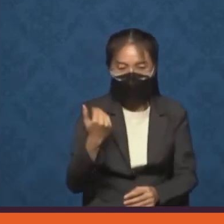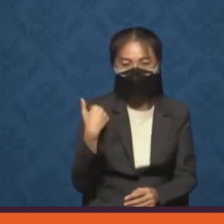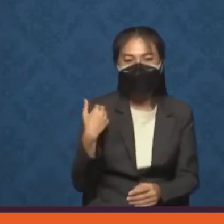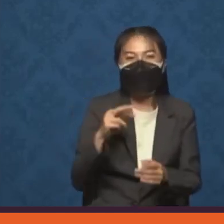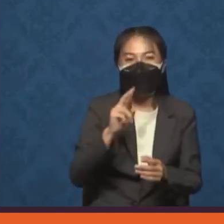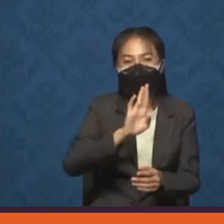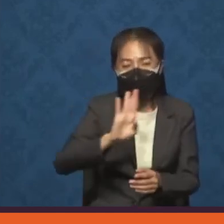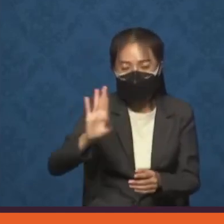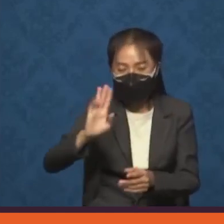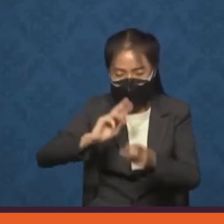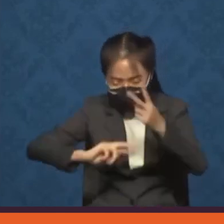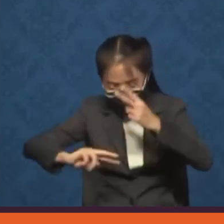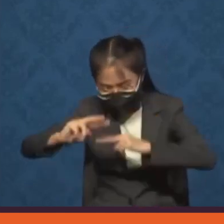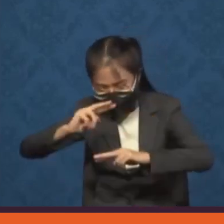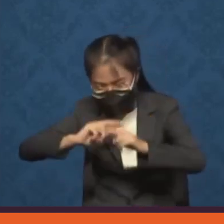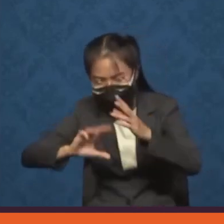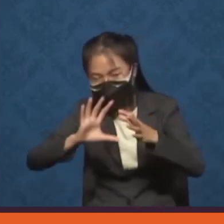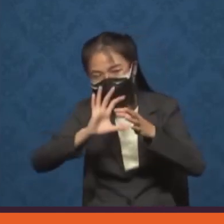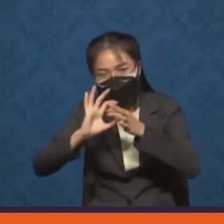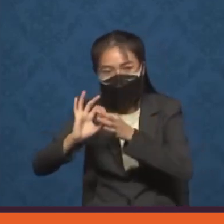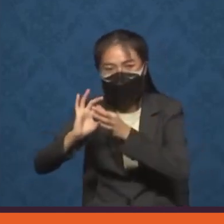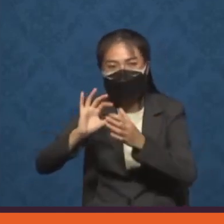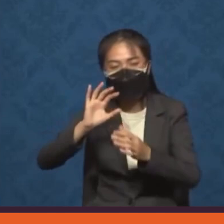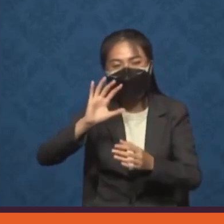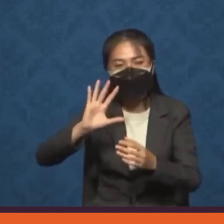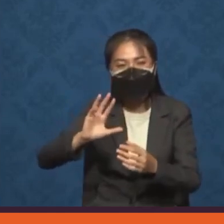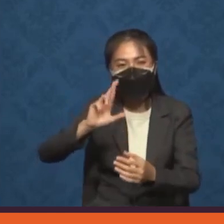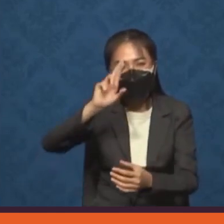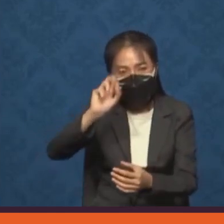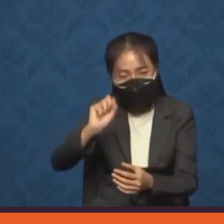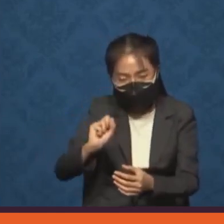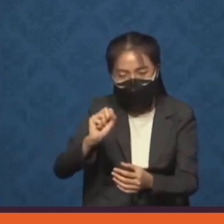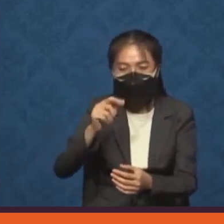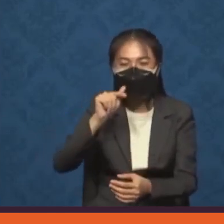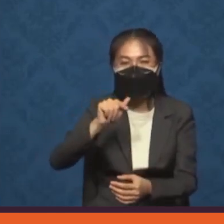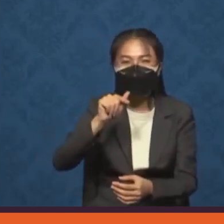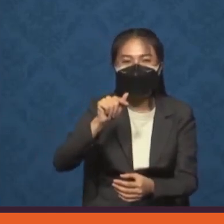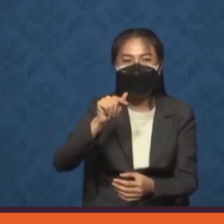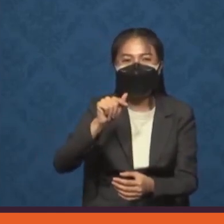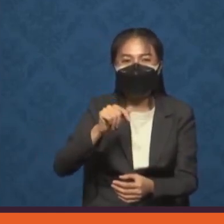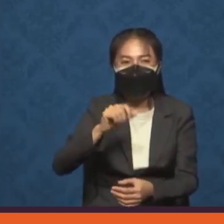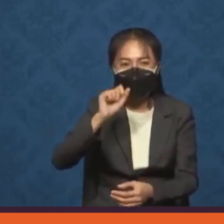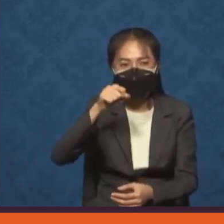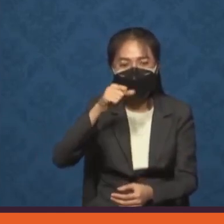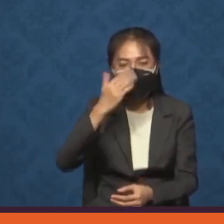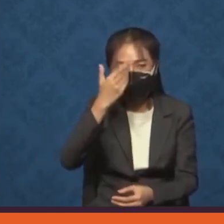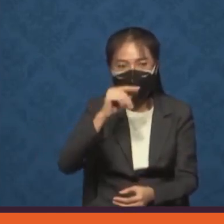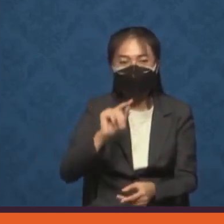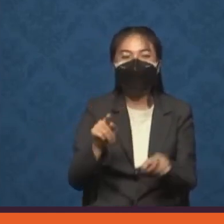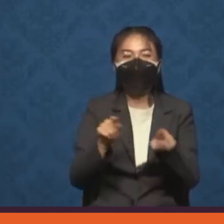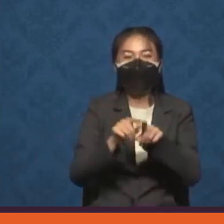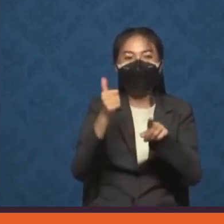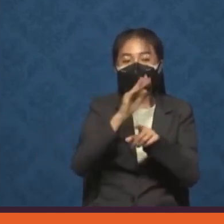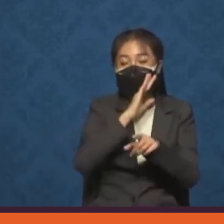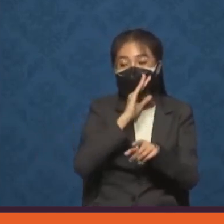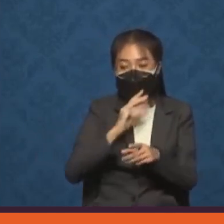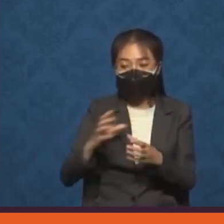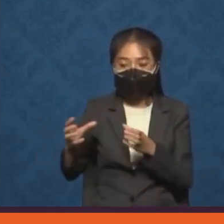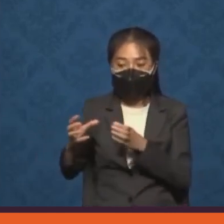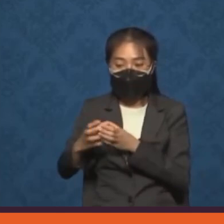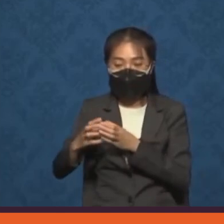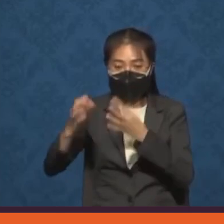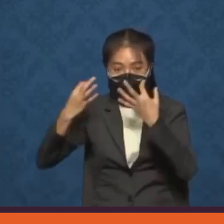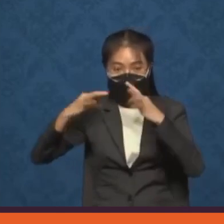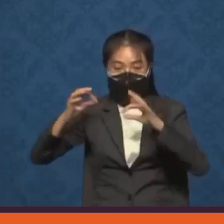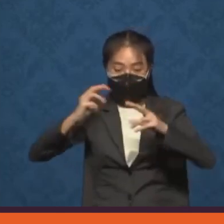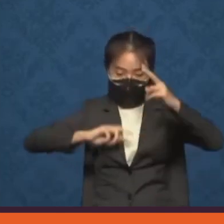สักหน่อยได้ไหมนี่ฉะนั้นเราจะกลับไปสู่ปัญหาที่ผมตั้งไว้ตั้งแต่แรกว่าเราให้องค์กรเหล่านี้มาตรวจสอบแล้วใ